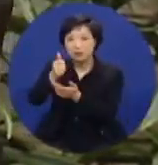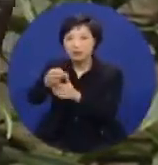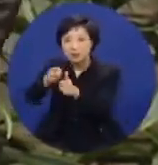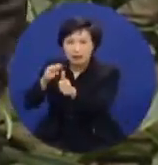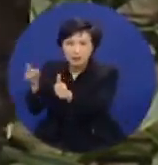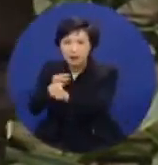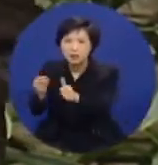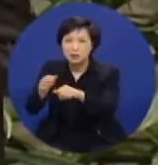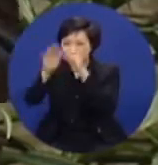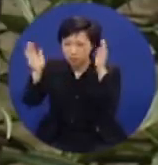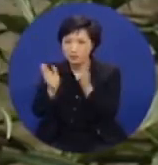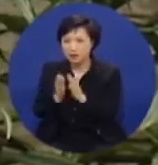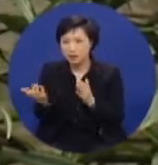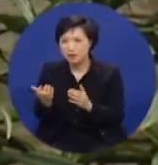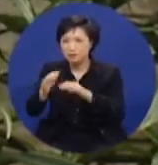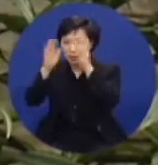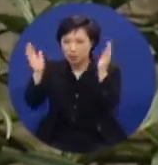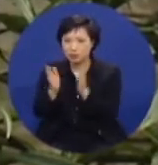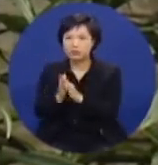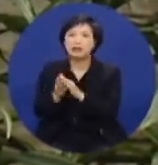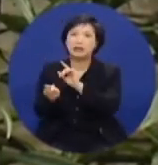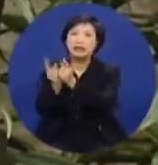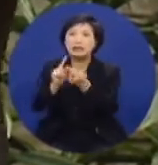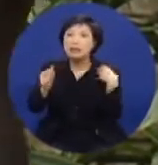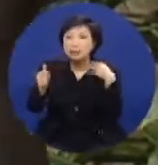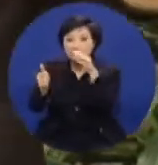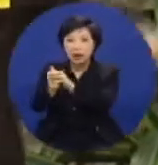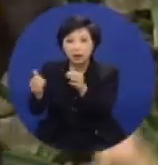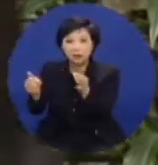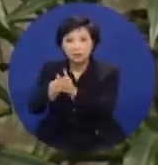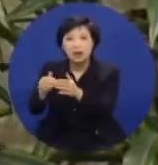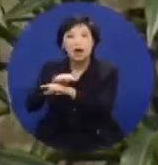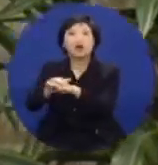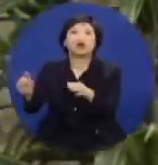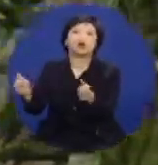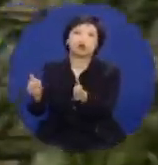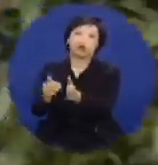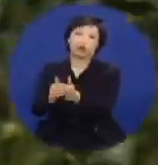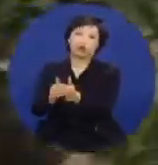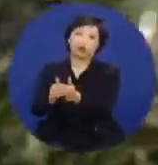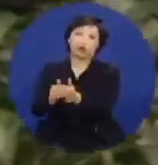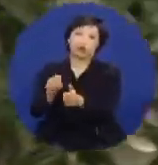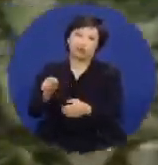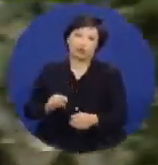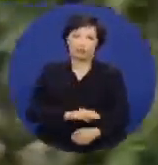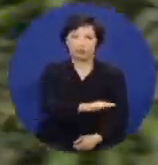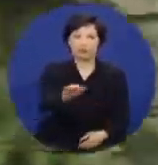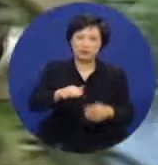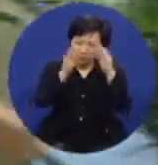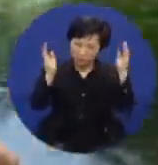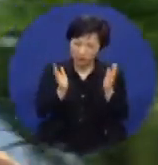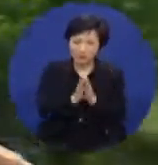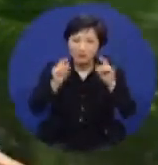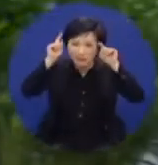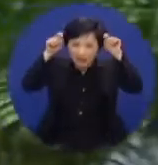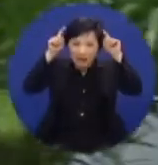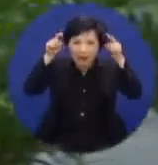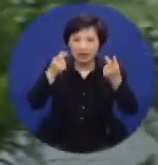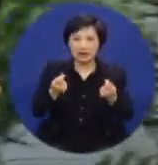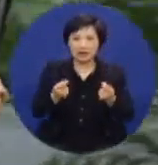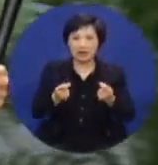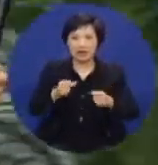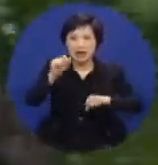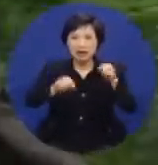맞춰 내 아픔을 대신 탐 당에서 해결해 준다고 올해는 타 양 같아서 그렇다